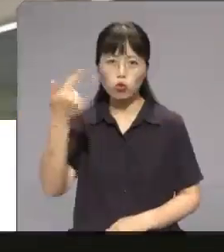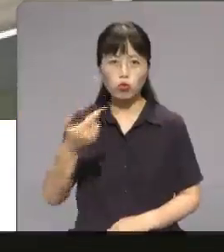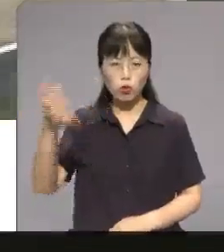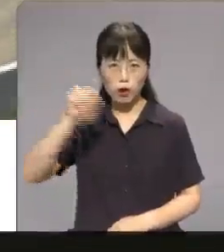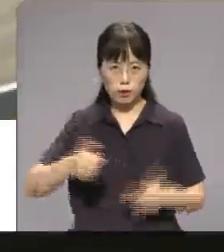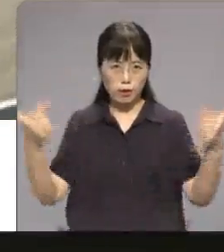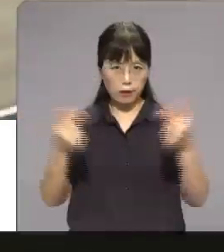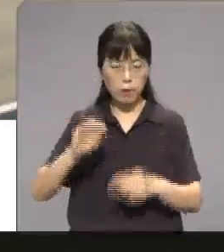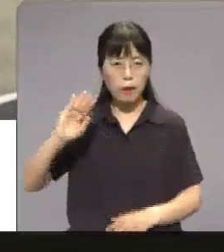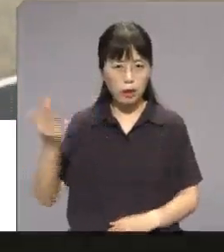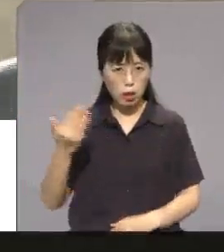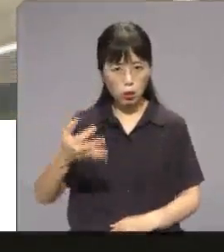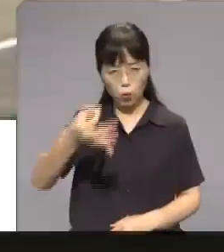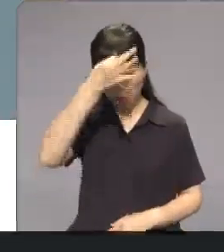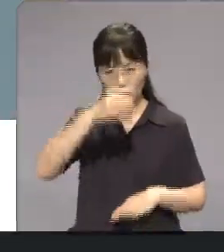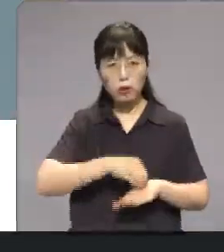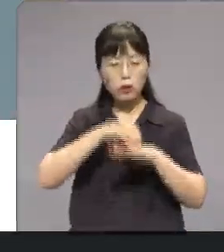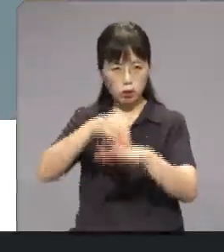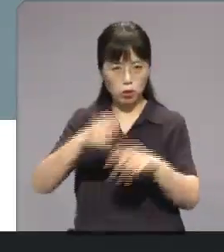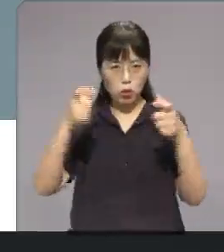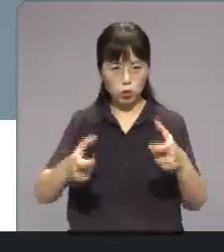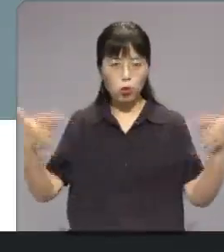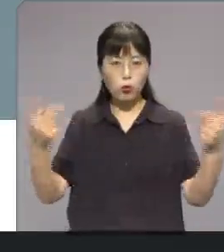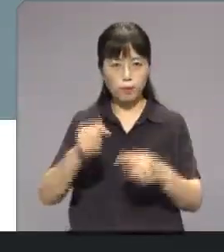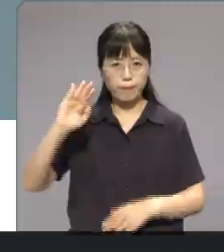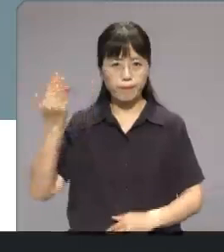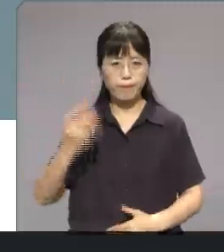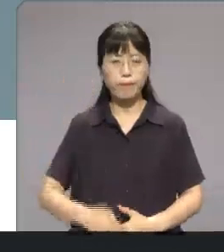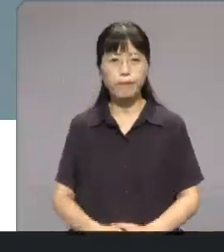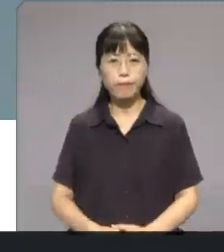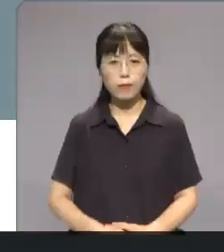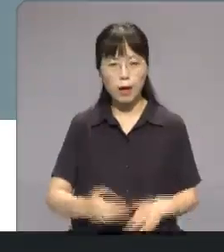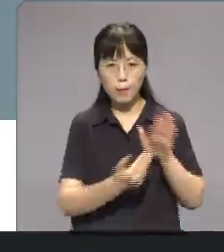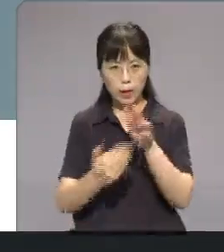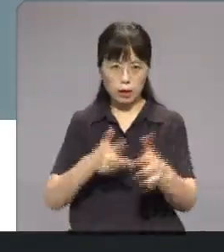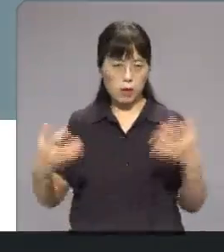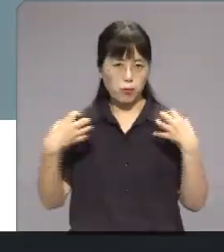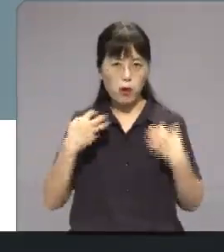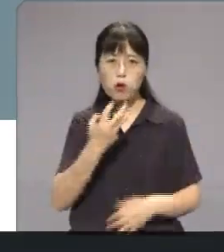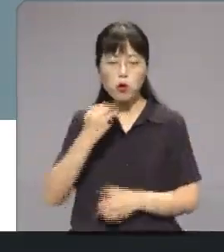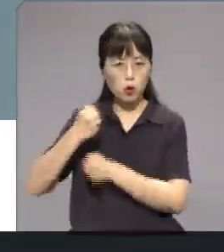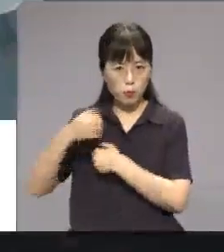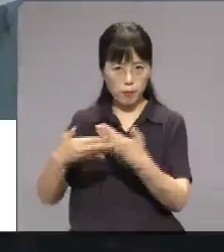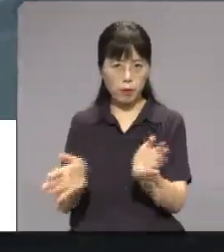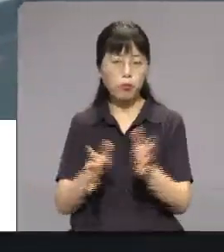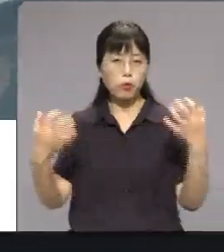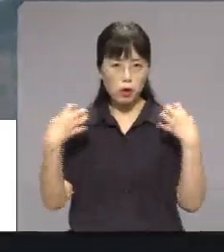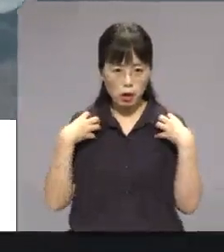원으로 감액되고 이전 기술 규모도 그만큼 축소됩니다. 방위사업청은 서울 국방부